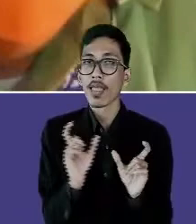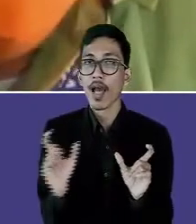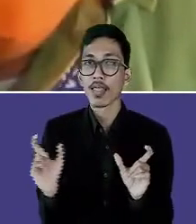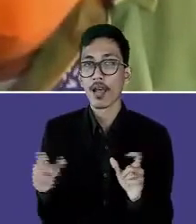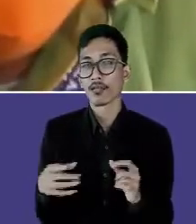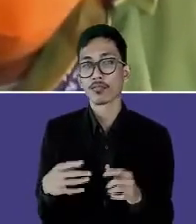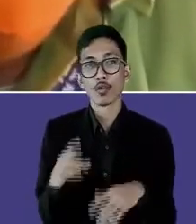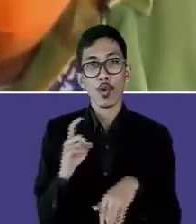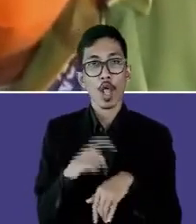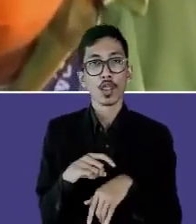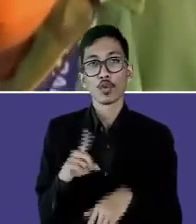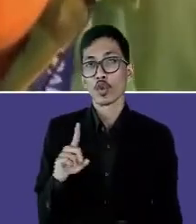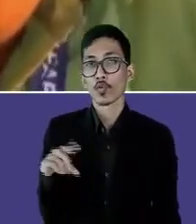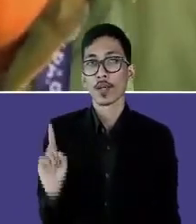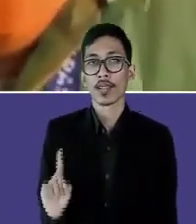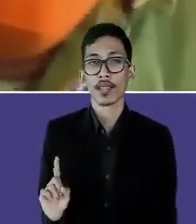Siap.